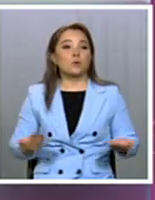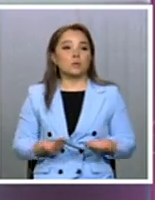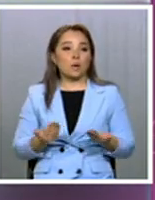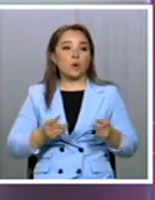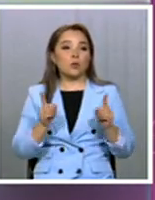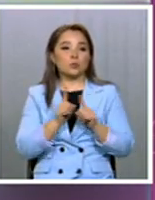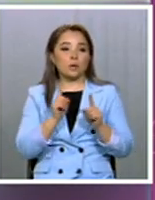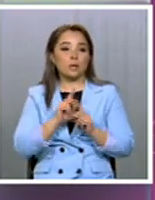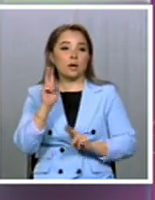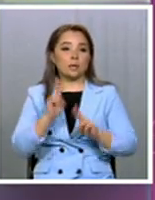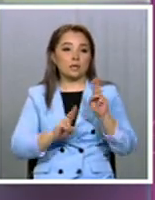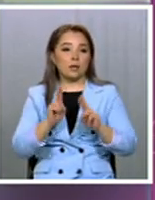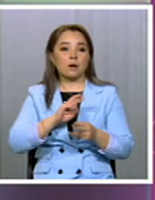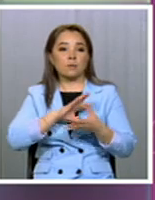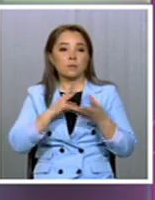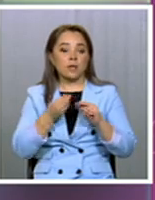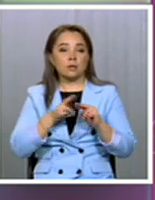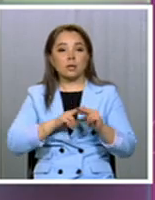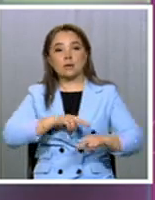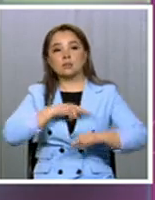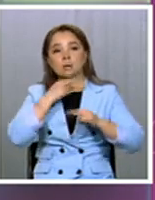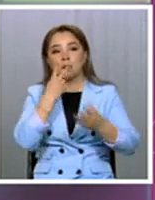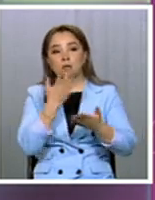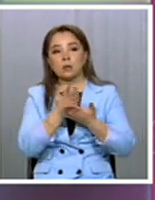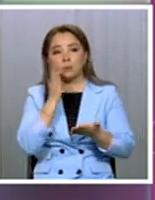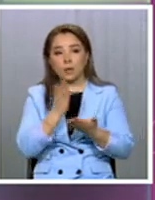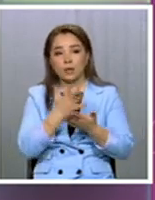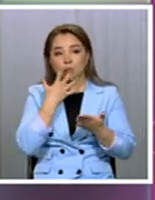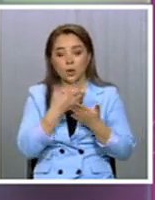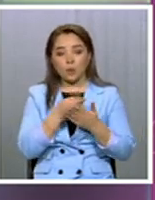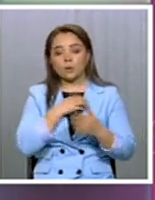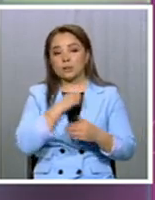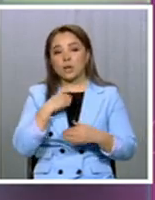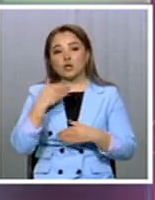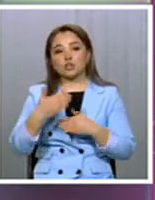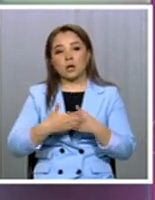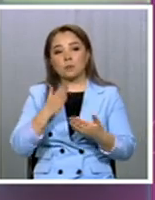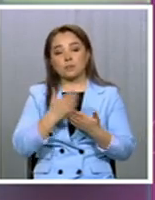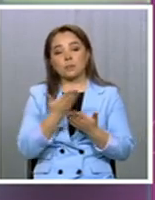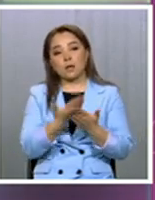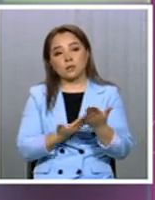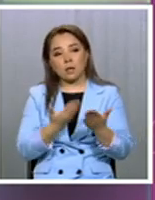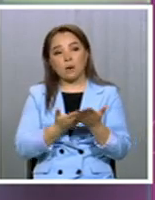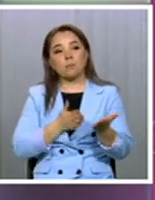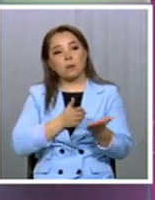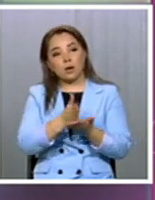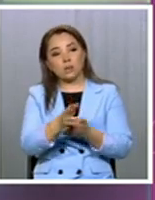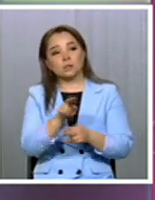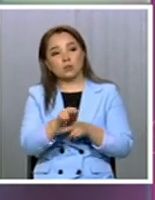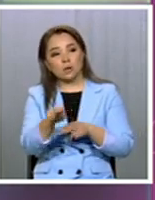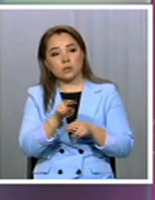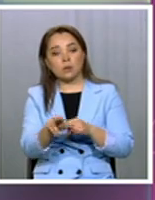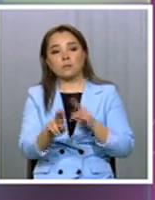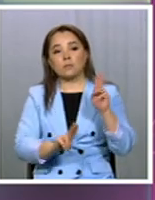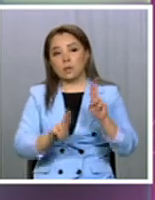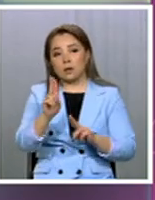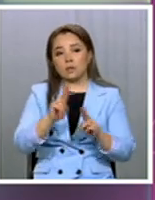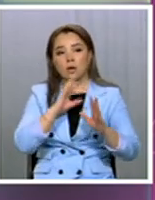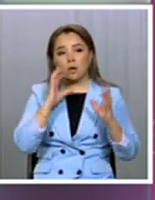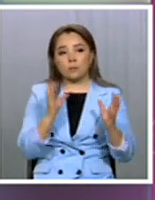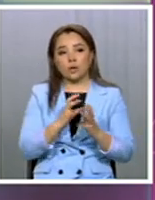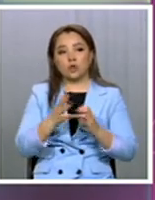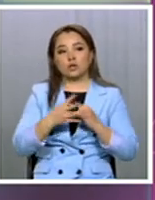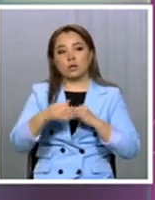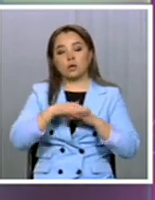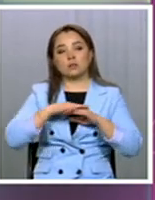қарапайым ережелерді басшылыққа алу және өз жақындарыңызды да осы бағытқа салу арқылы жер планетасын сақтап қалуға